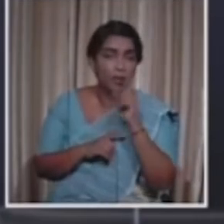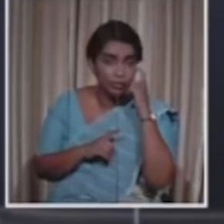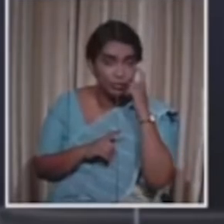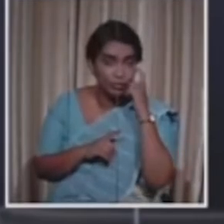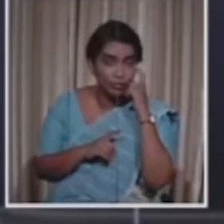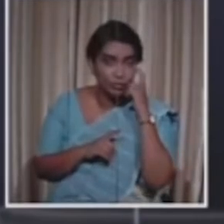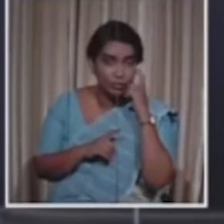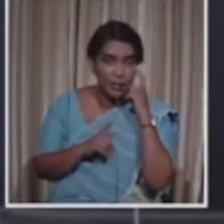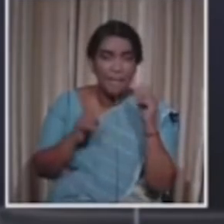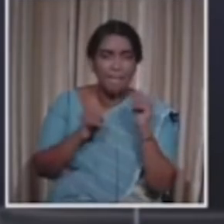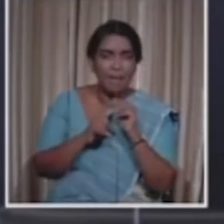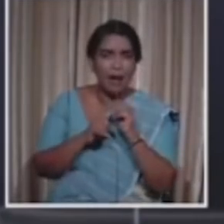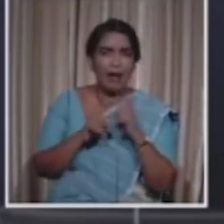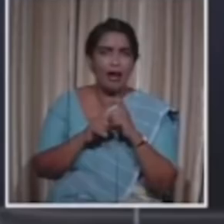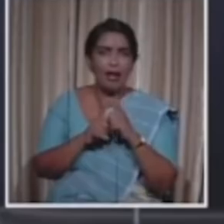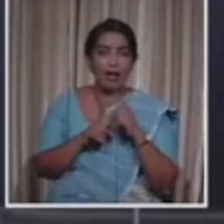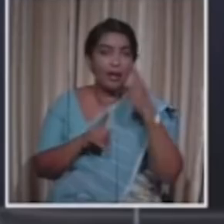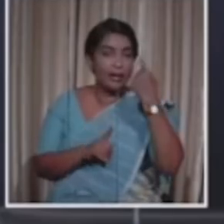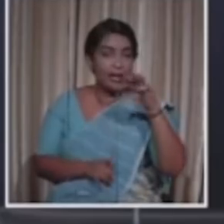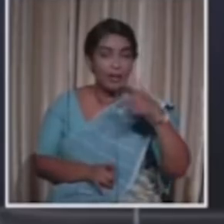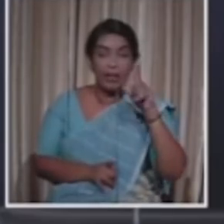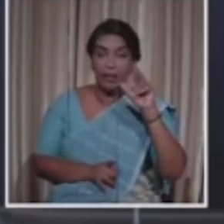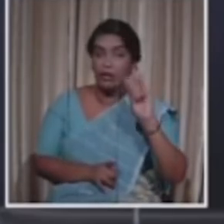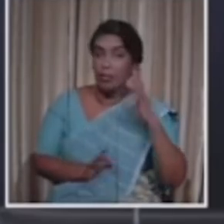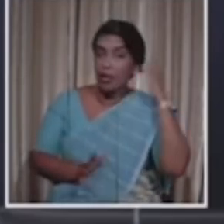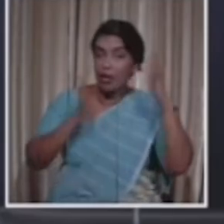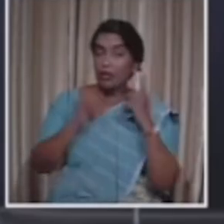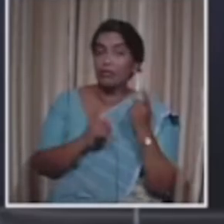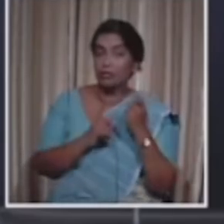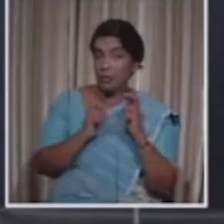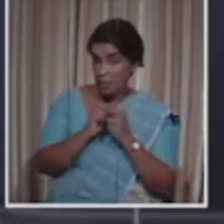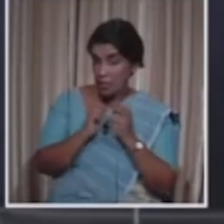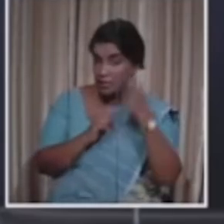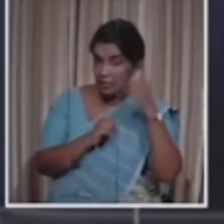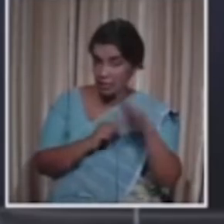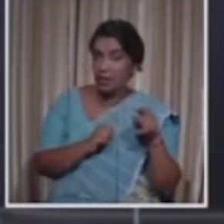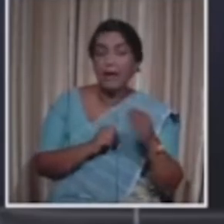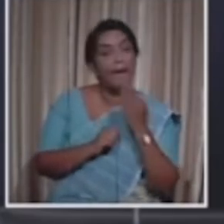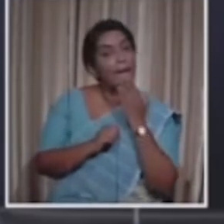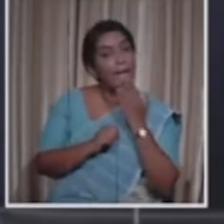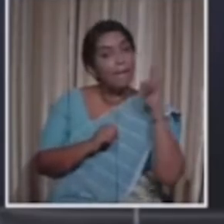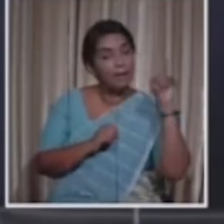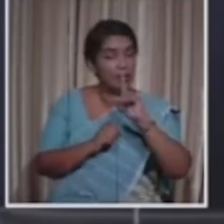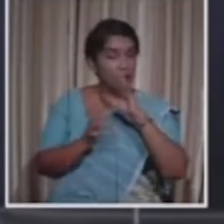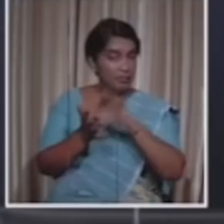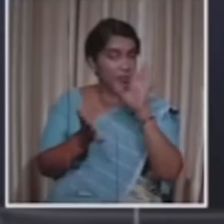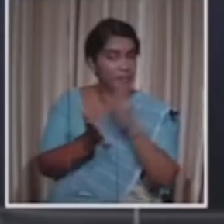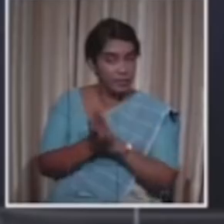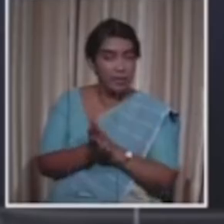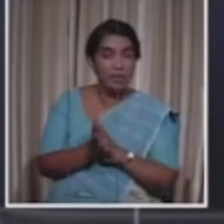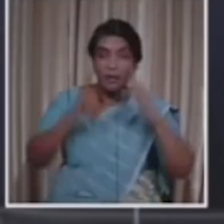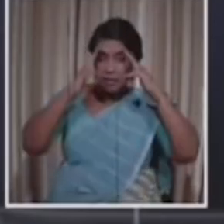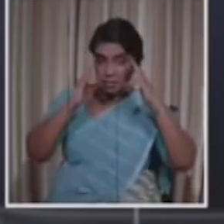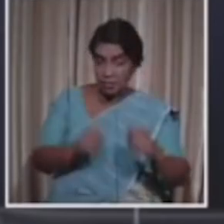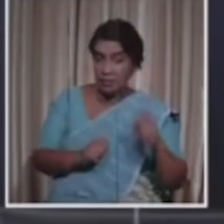monada petrol dollar kiyanne 973 loka aarthika arbudaya nisa amerikawa yojana kala saudi